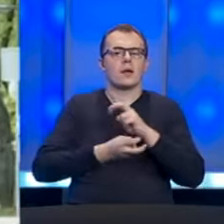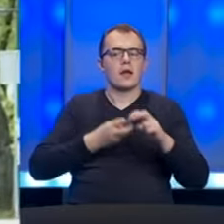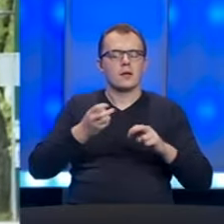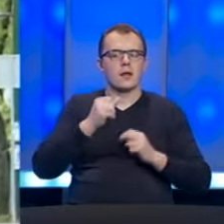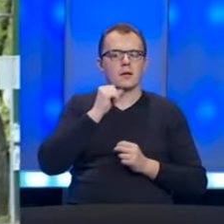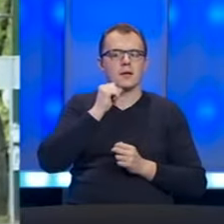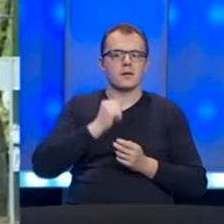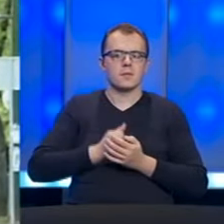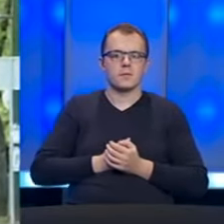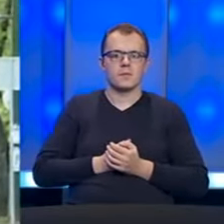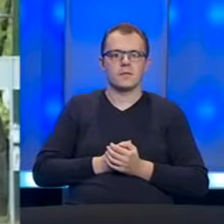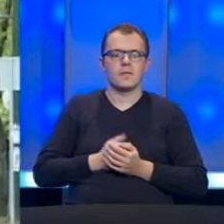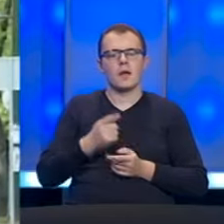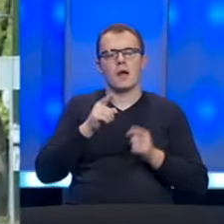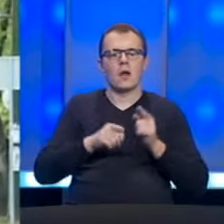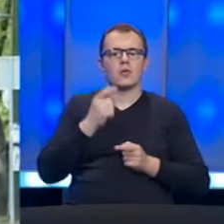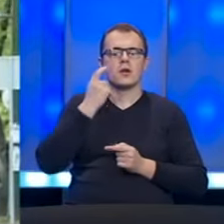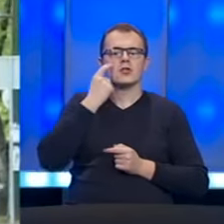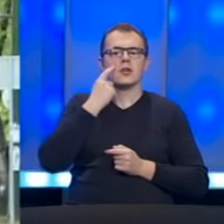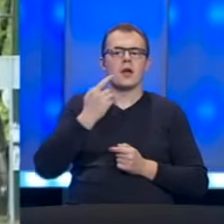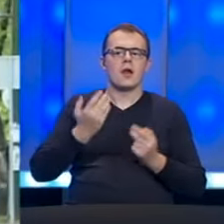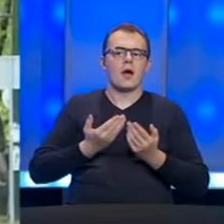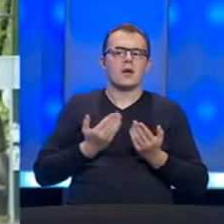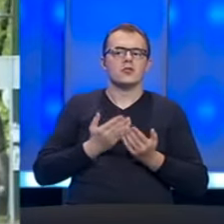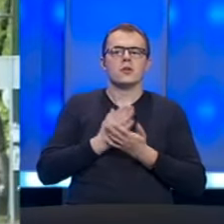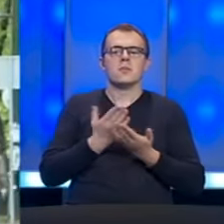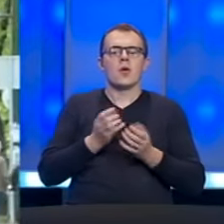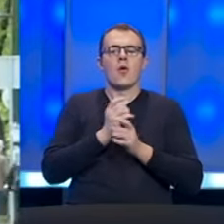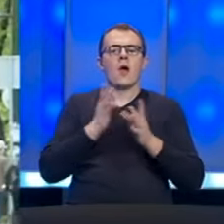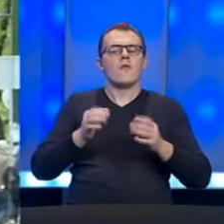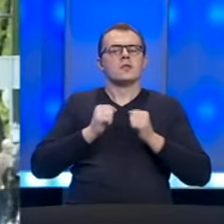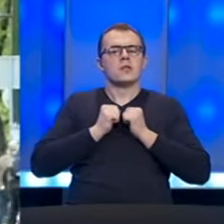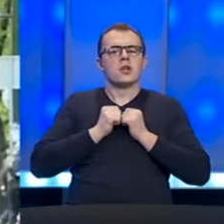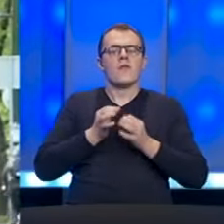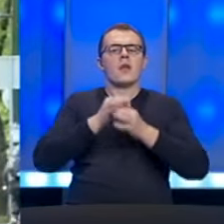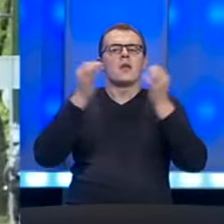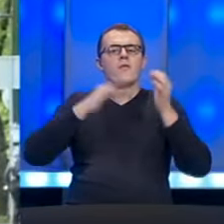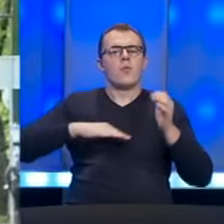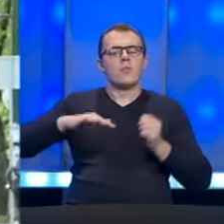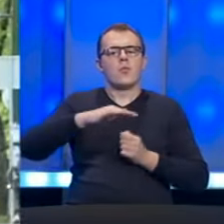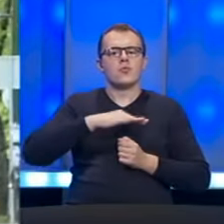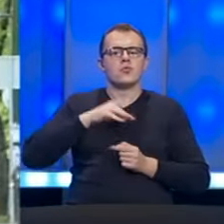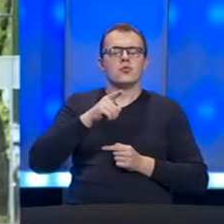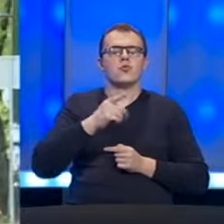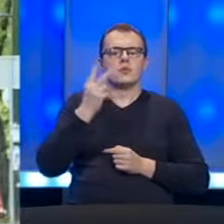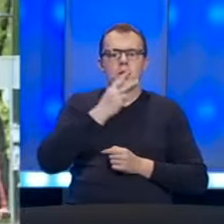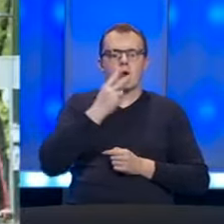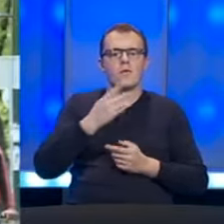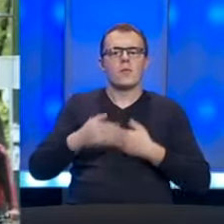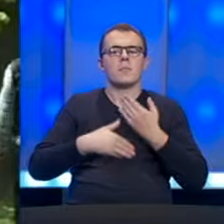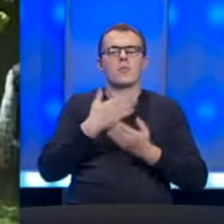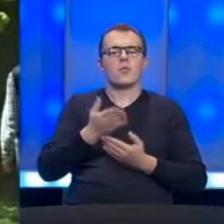i na određeni način bilo kakvog zadržavanja na javnom prostoru. To su naravno i